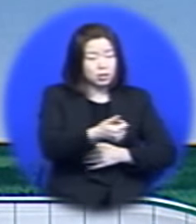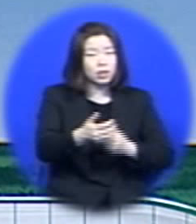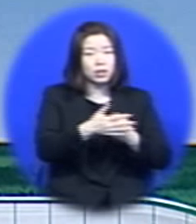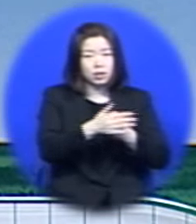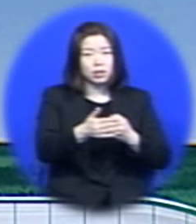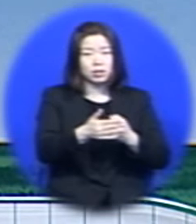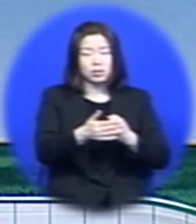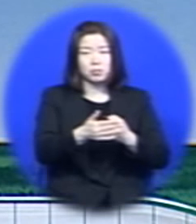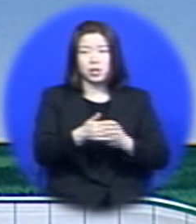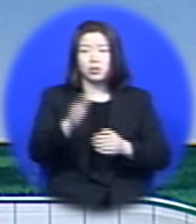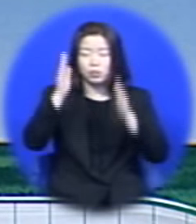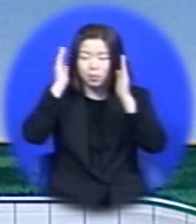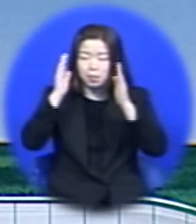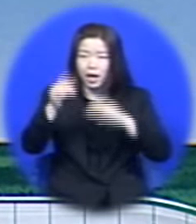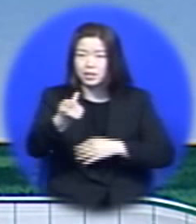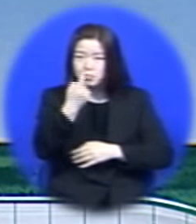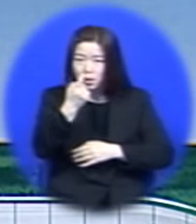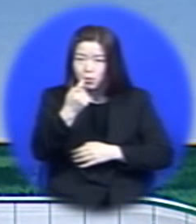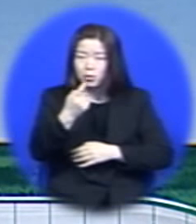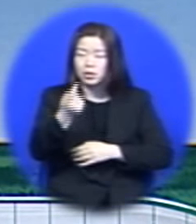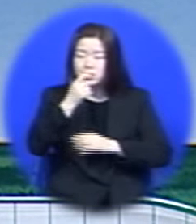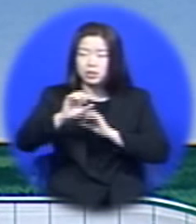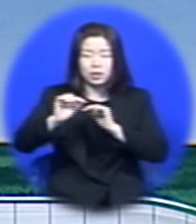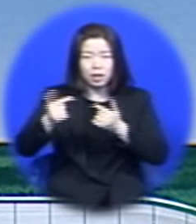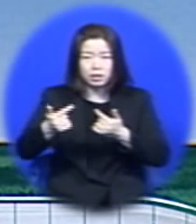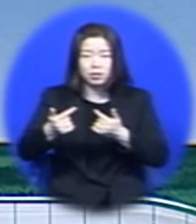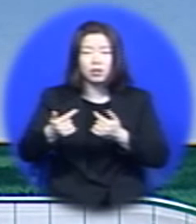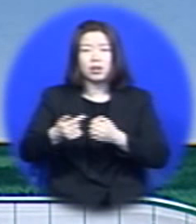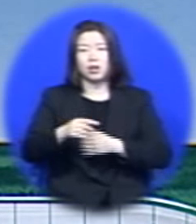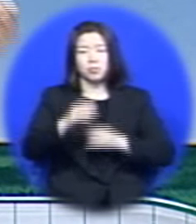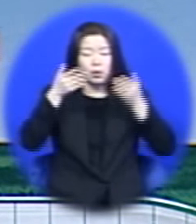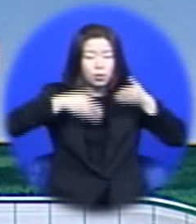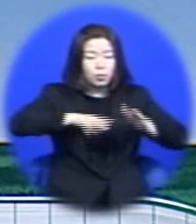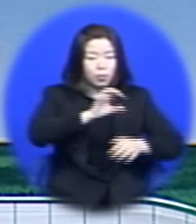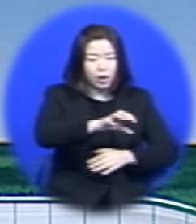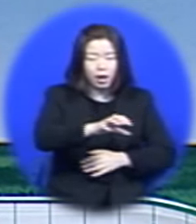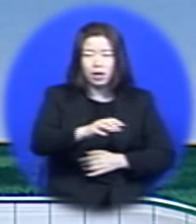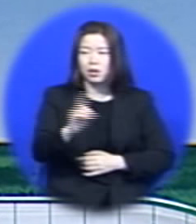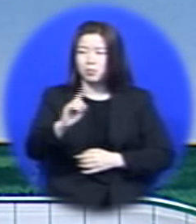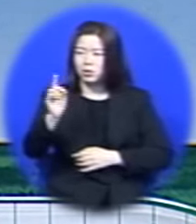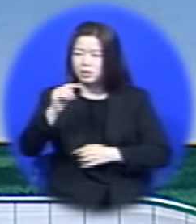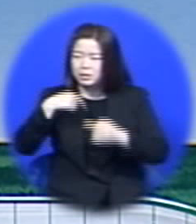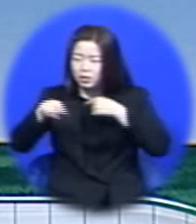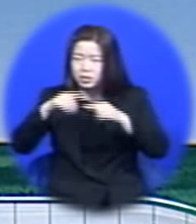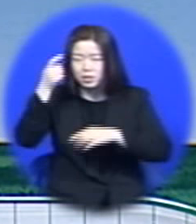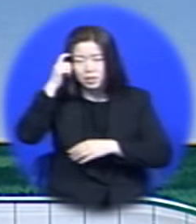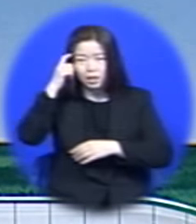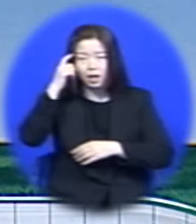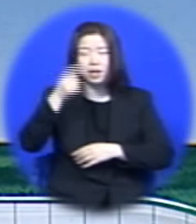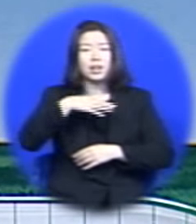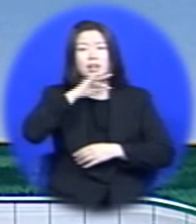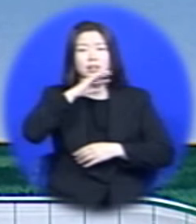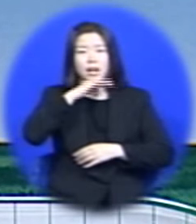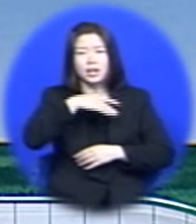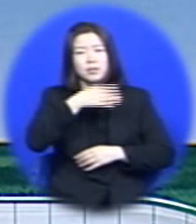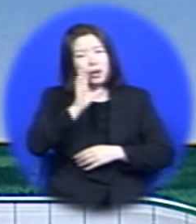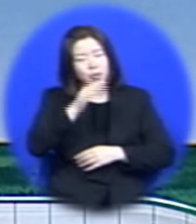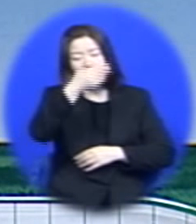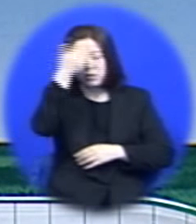배웠고 적게 배운 것 때문에 고향이 어디인 것 때문에 정치적인 견해가 어떤 것 때문에 나이가 많고 적은 것